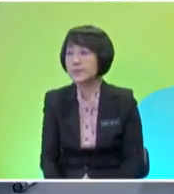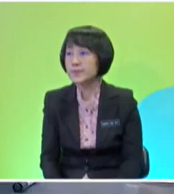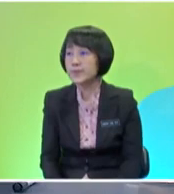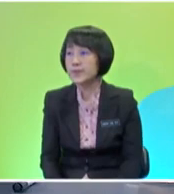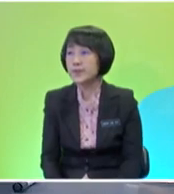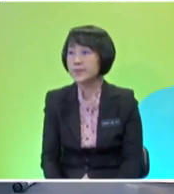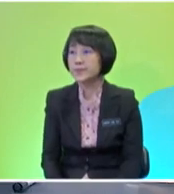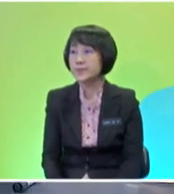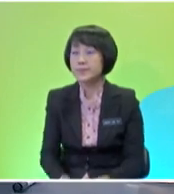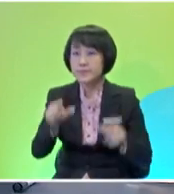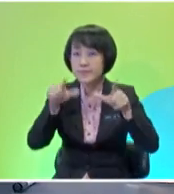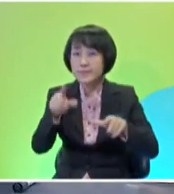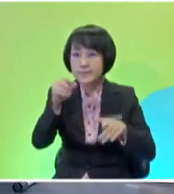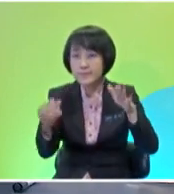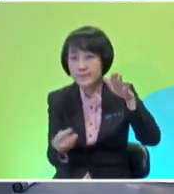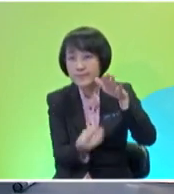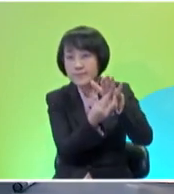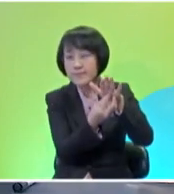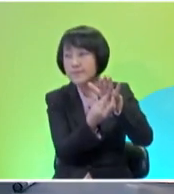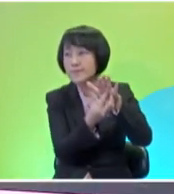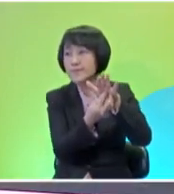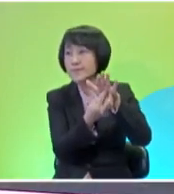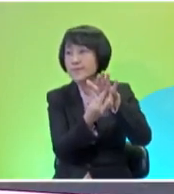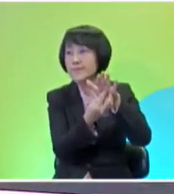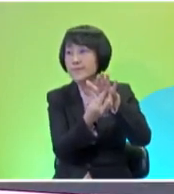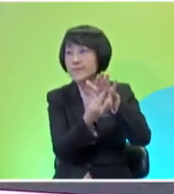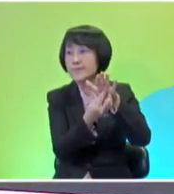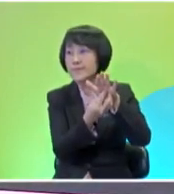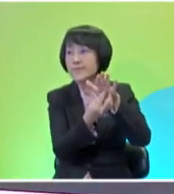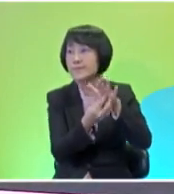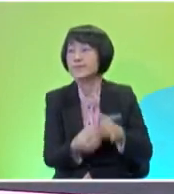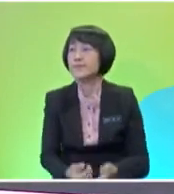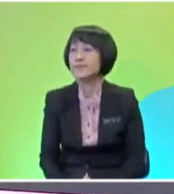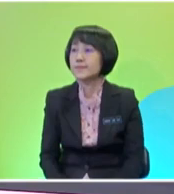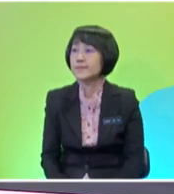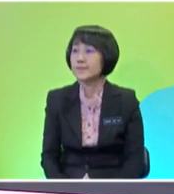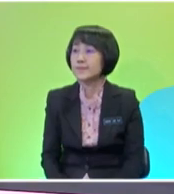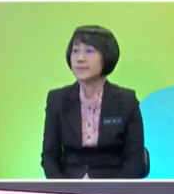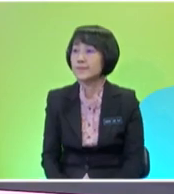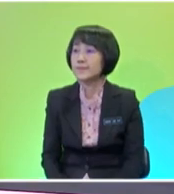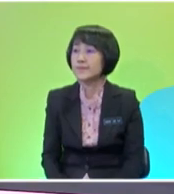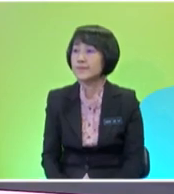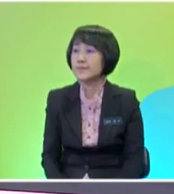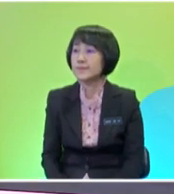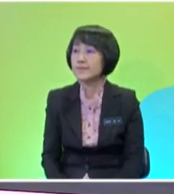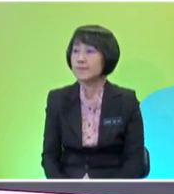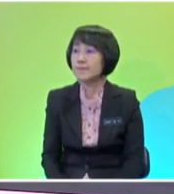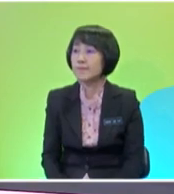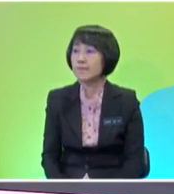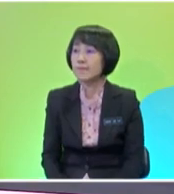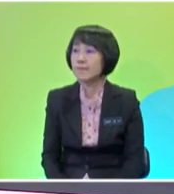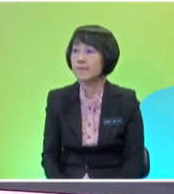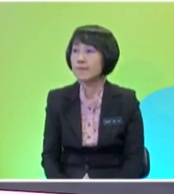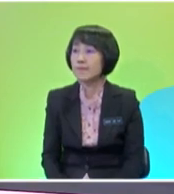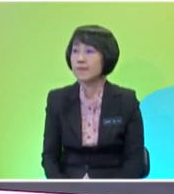saja. Sedikit sahaja. Saya tunjuk sinilah supaya nampak kan. Okey, letakkan sedikit saja supaya kita di bahagian mana pun boleh asalkan